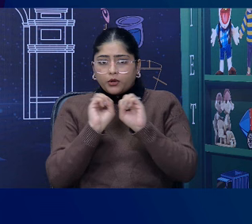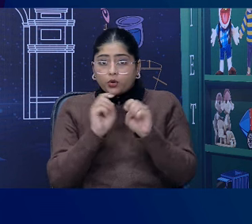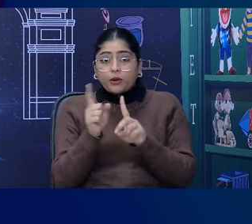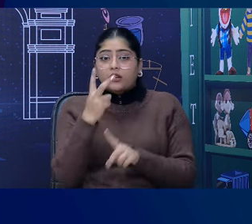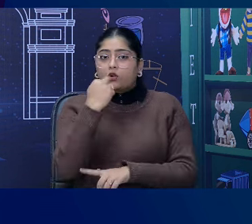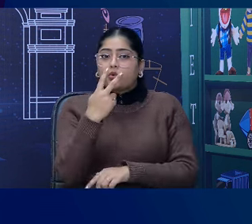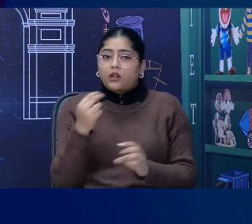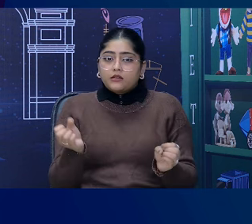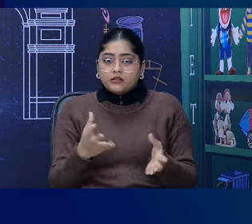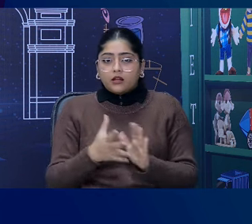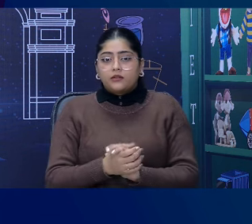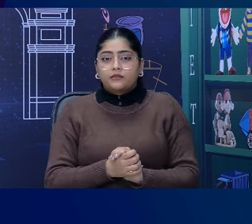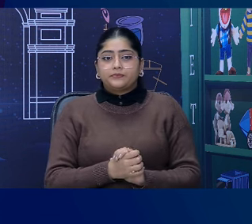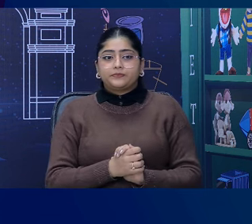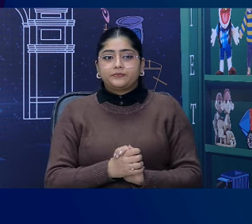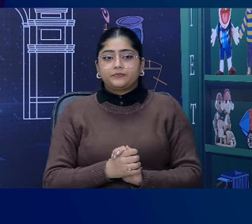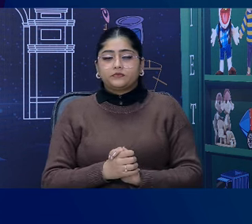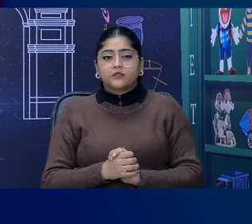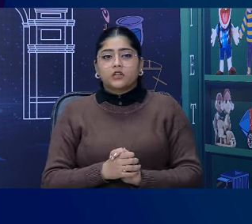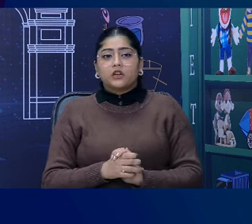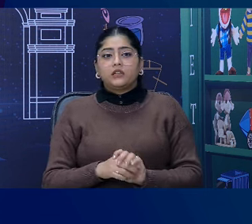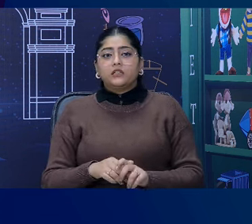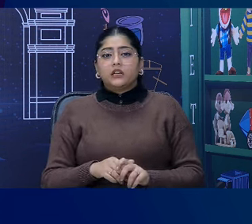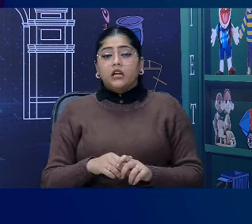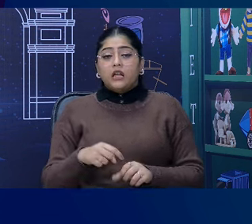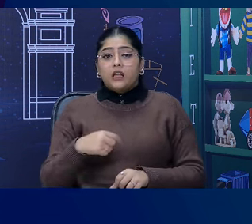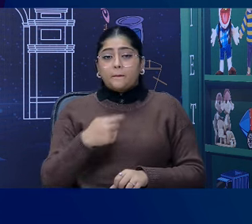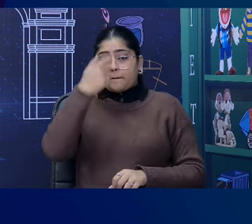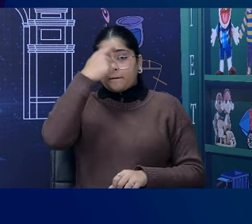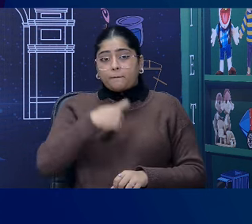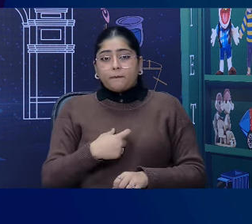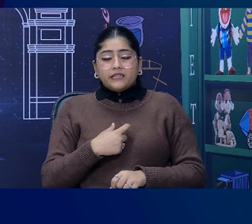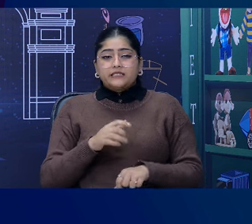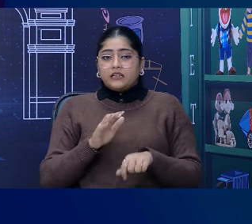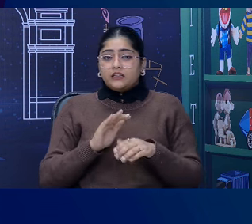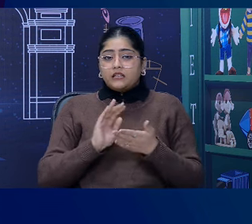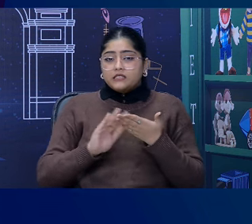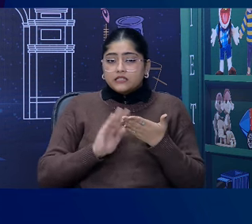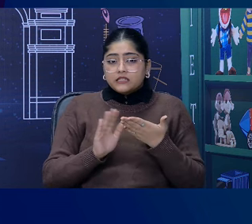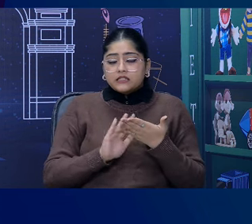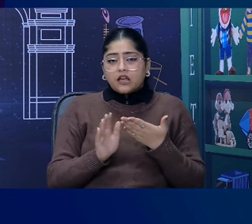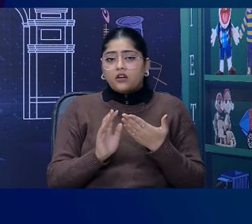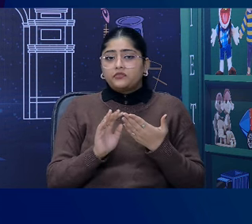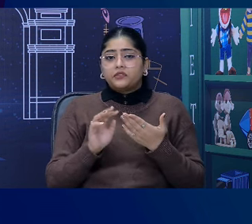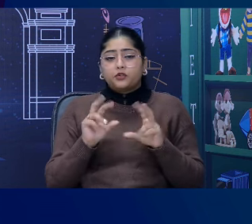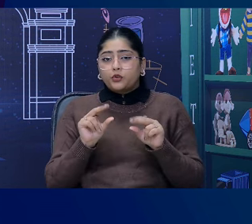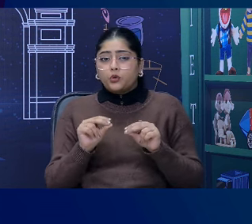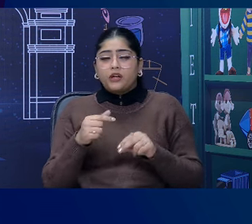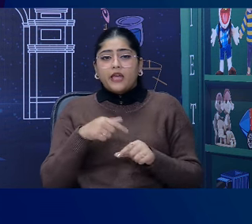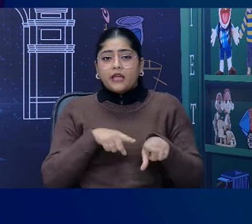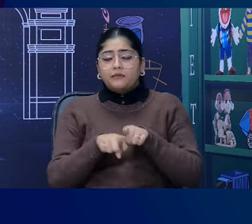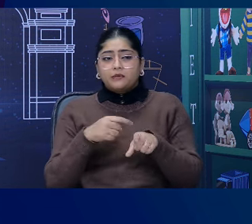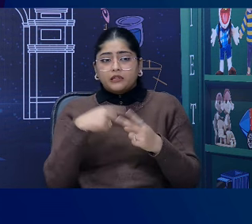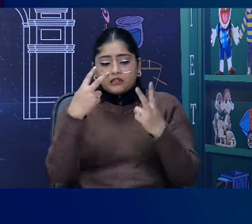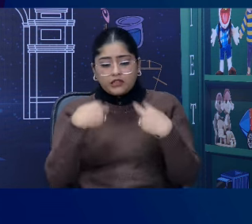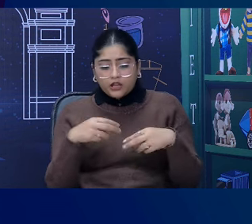रोना आना पर्सनल हाइजीन और अपीयरेंस हम देख नहीं रहे हैं कि हम कैसे से तैयार हो रहे हैं हमारा